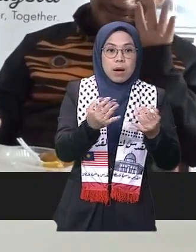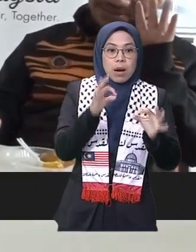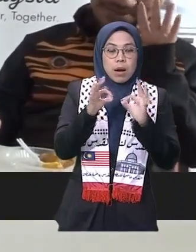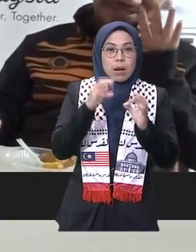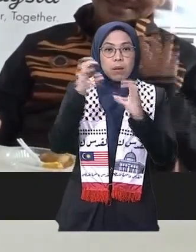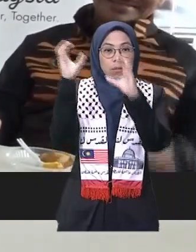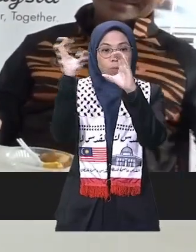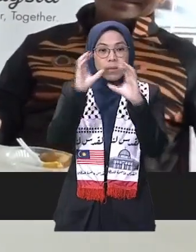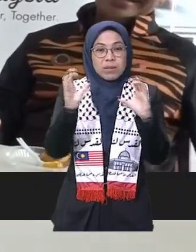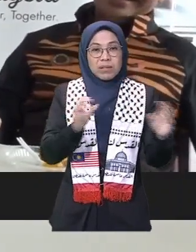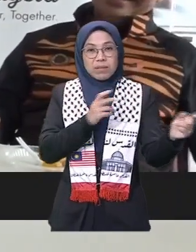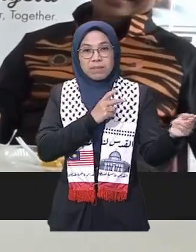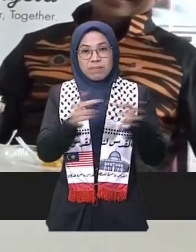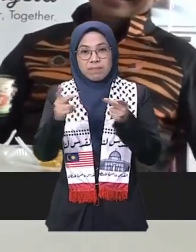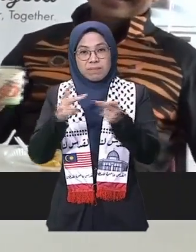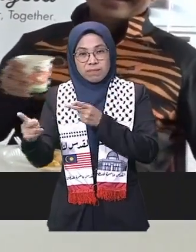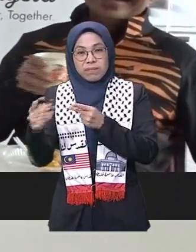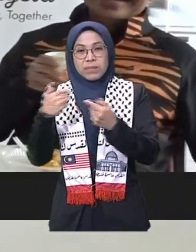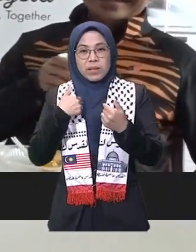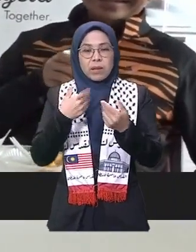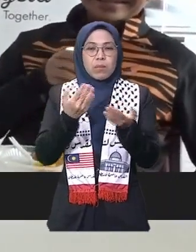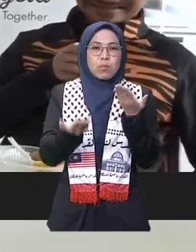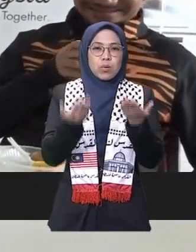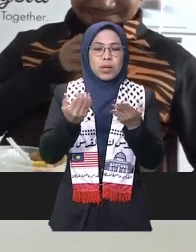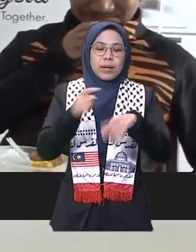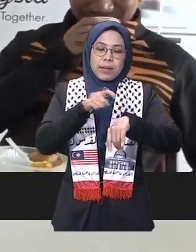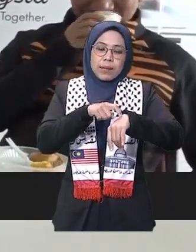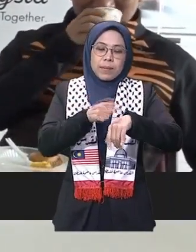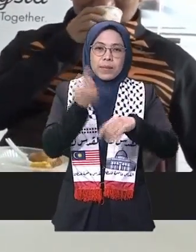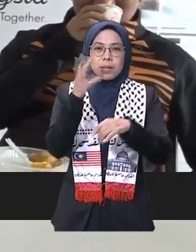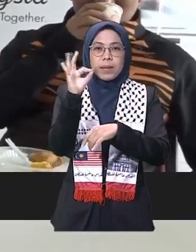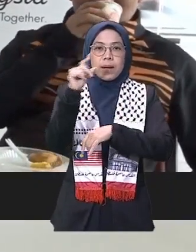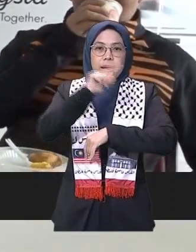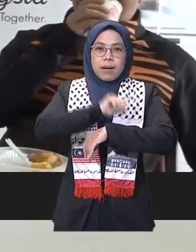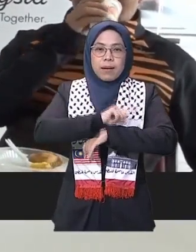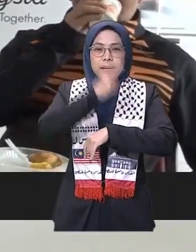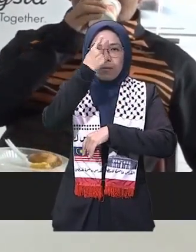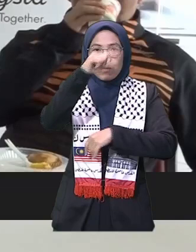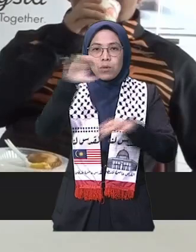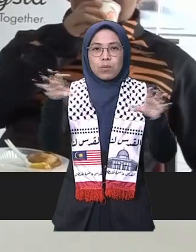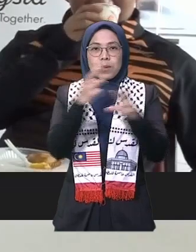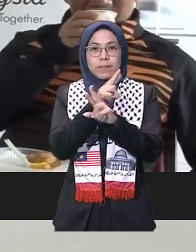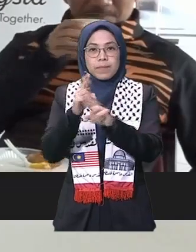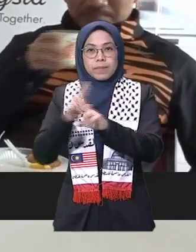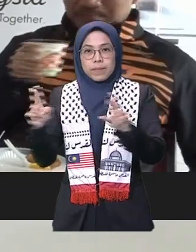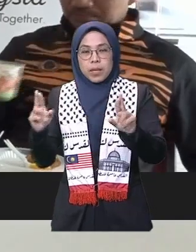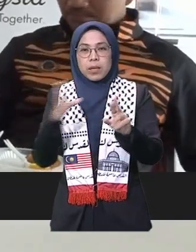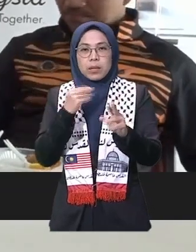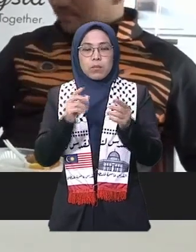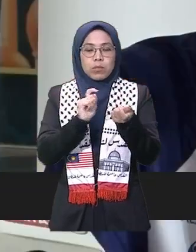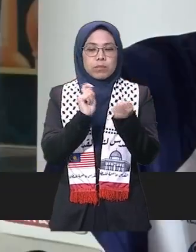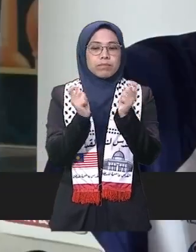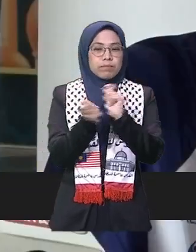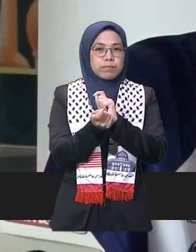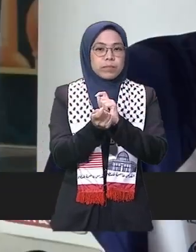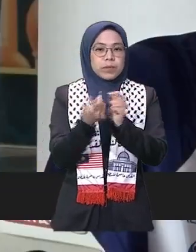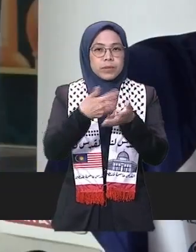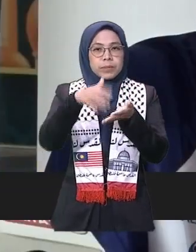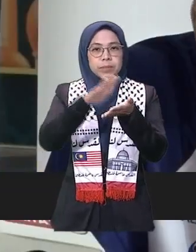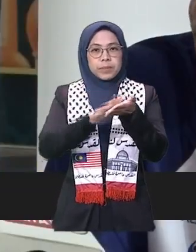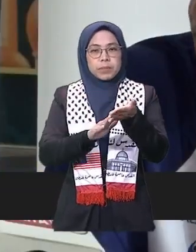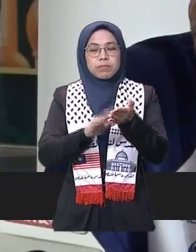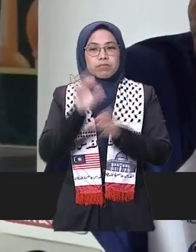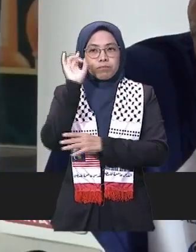cuaca tidak menentu itu masih berlaku, pihaknya mempunyai masa 9 hari untuk membuat beberapa persediaan mahupun perubahan. InsyaAllah